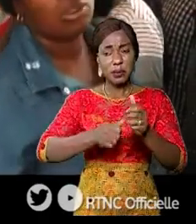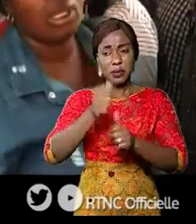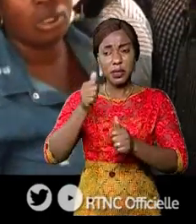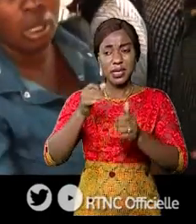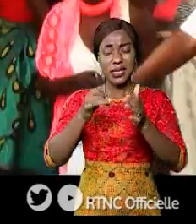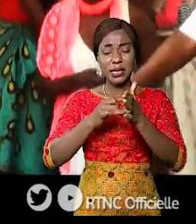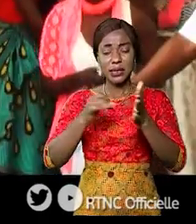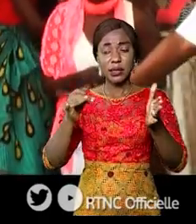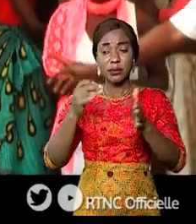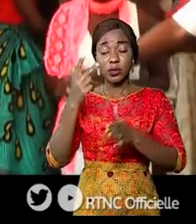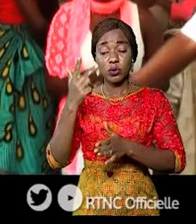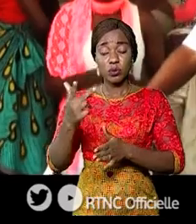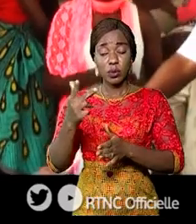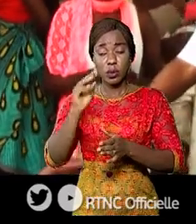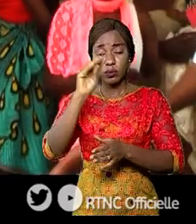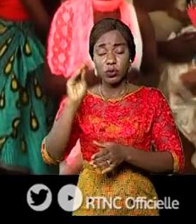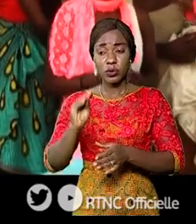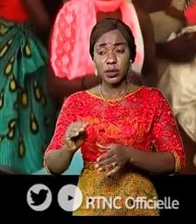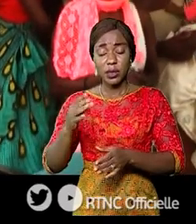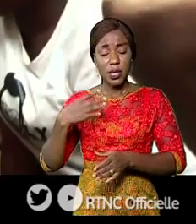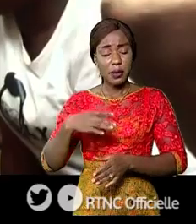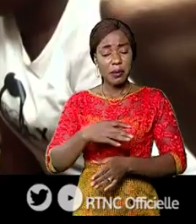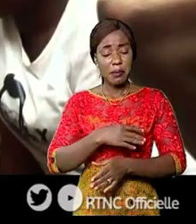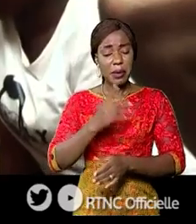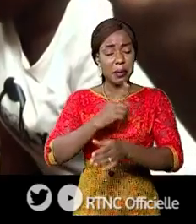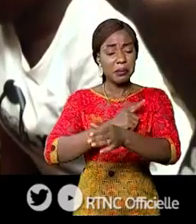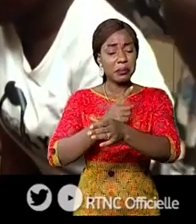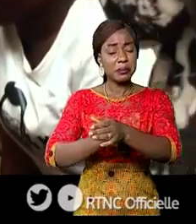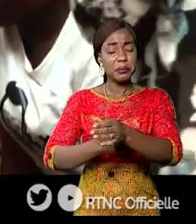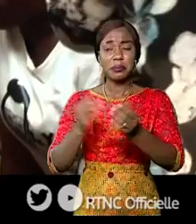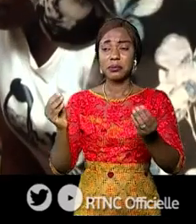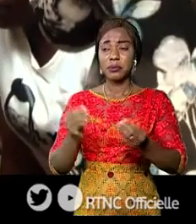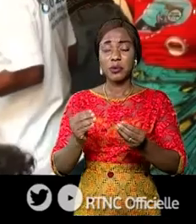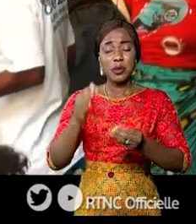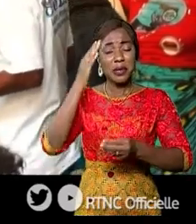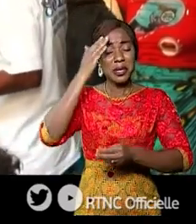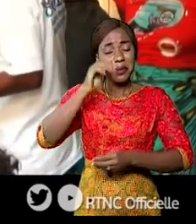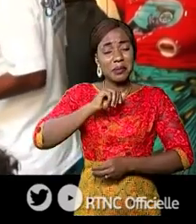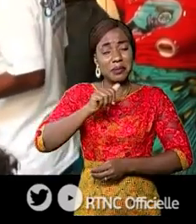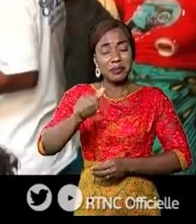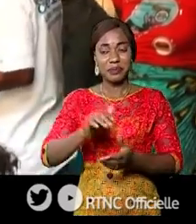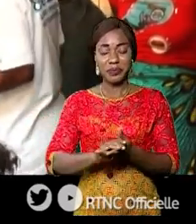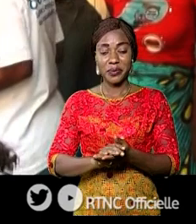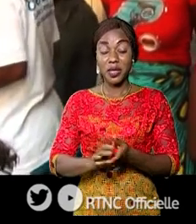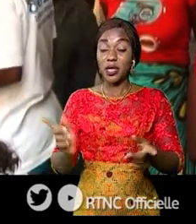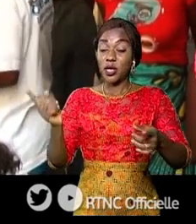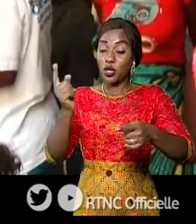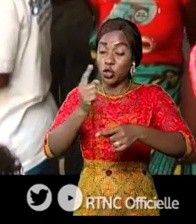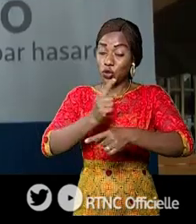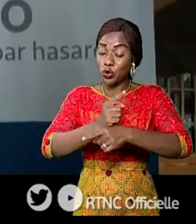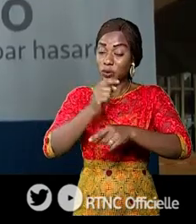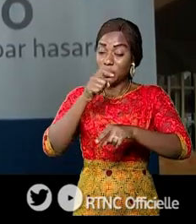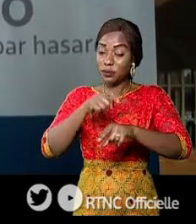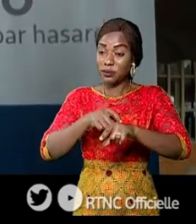grossesses non désirées suite à la désinformation liée à la contraception. À l'occasion de la célébration de la journée mondiale de la